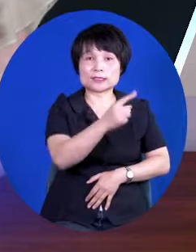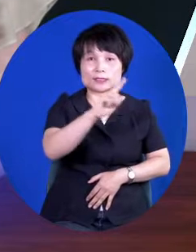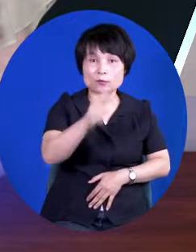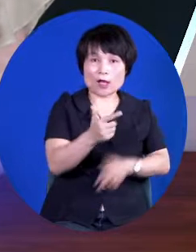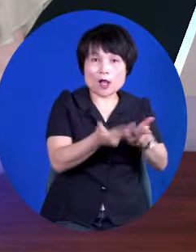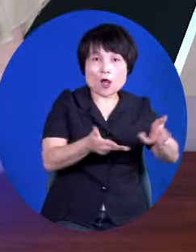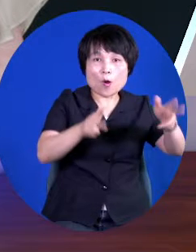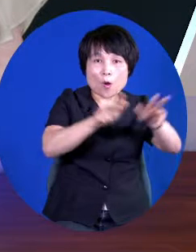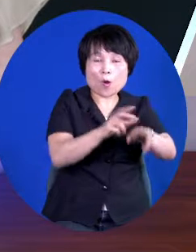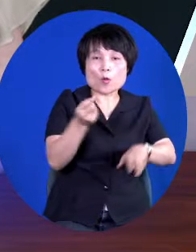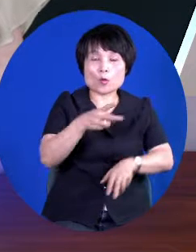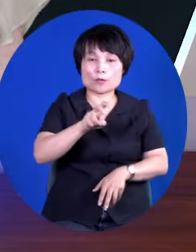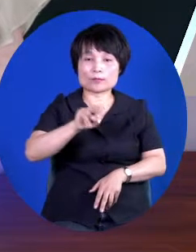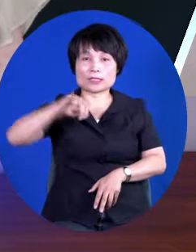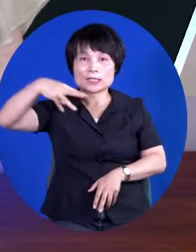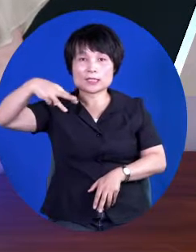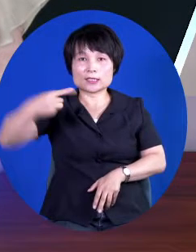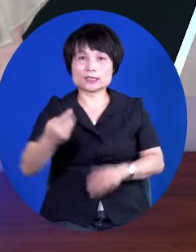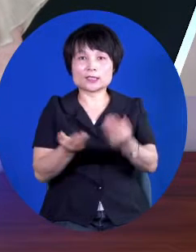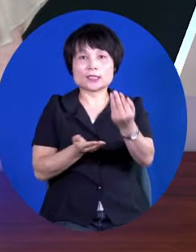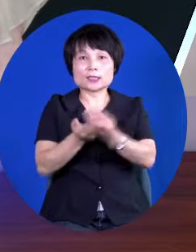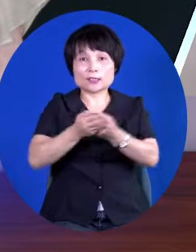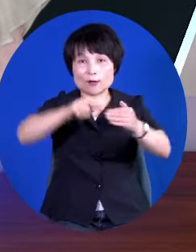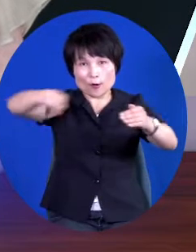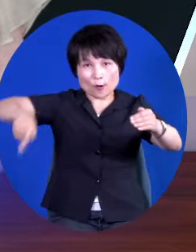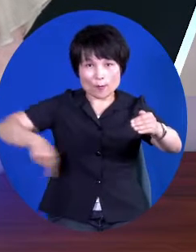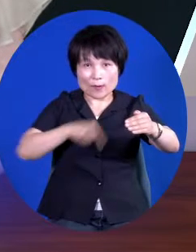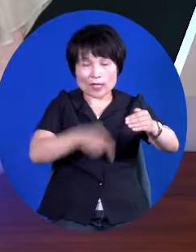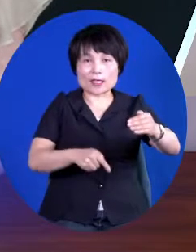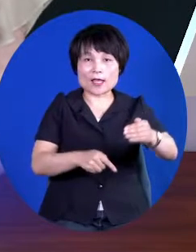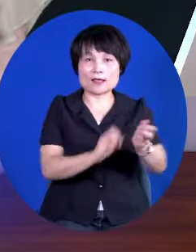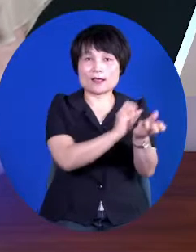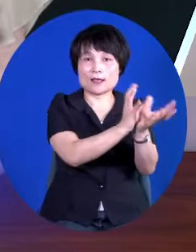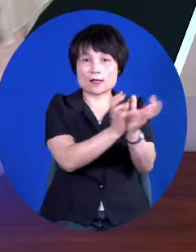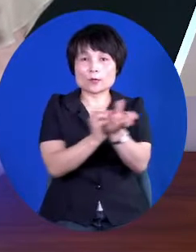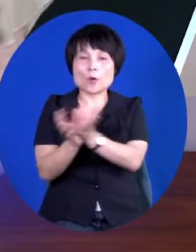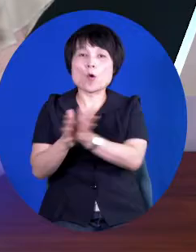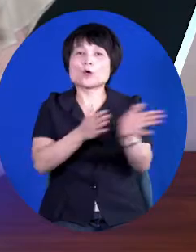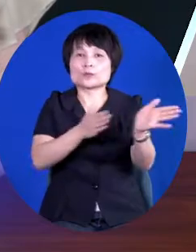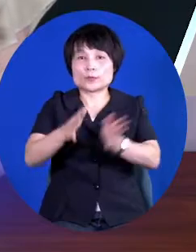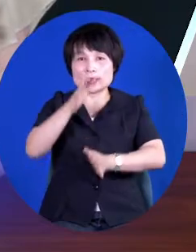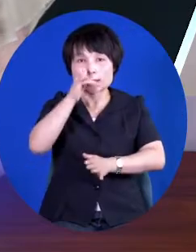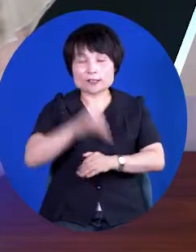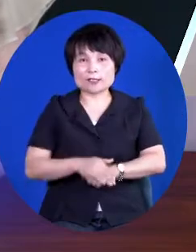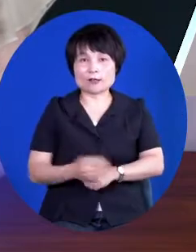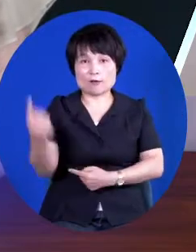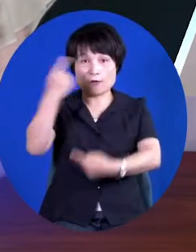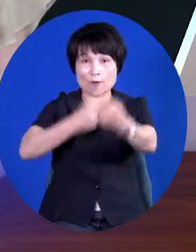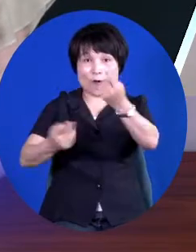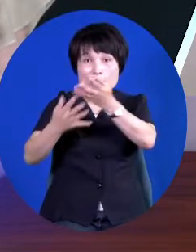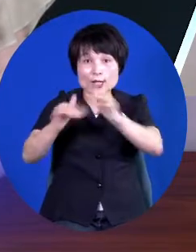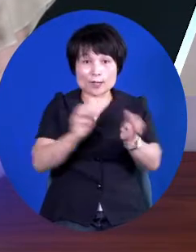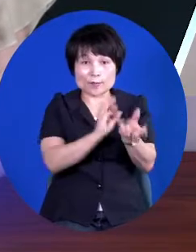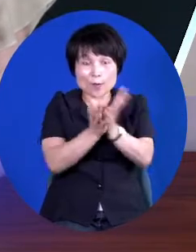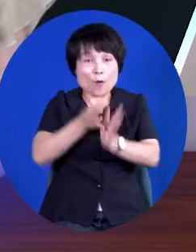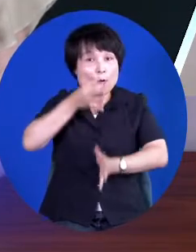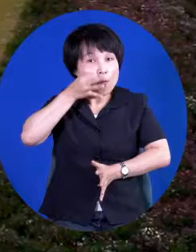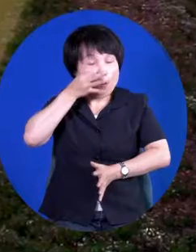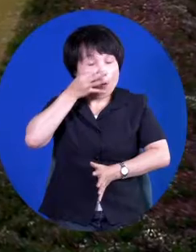금강신강공원대 미르섬에 형형색색의 꽃으로 물든 백제마을을 운영해 관광객들에게 큰 관심을 모으고